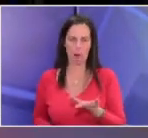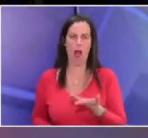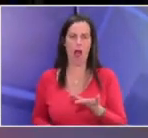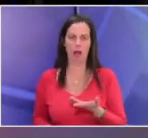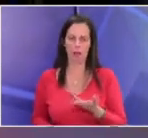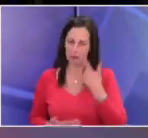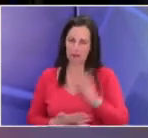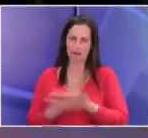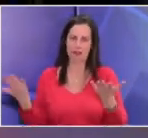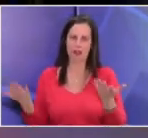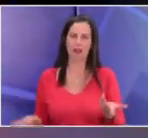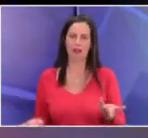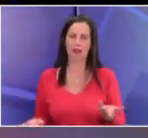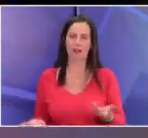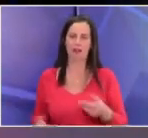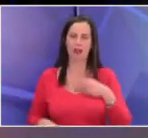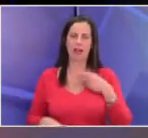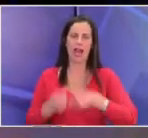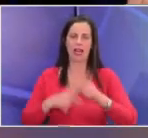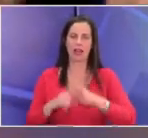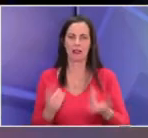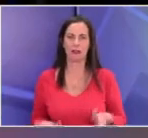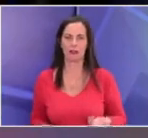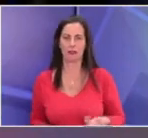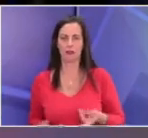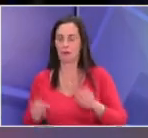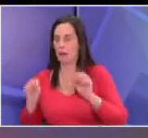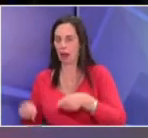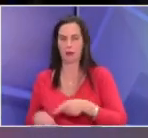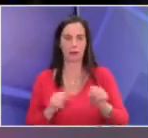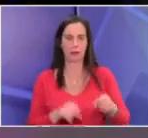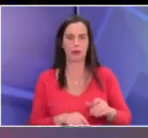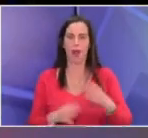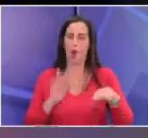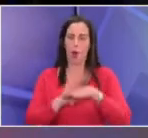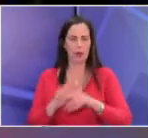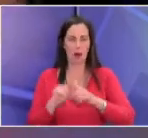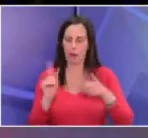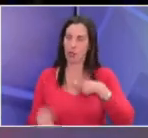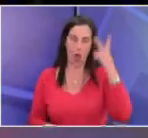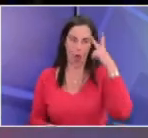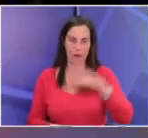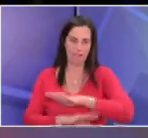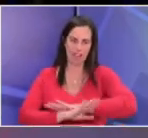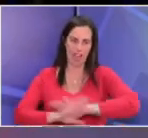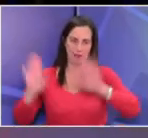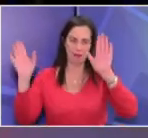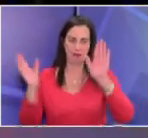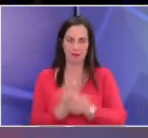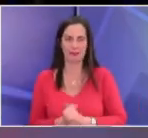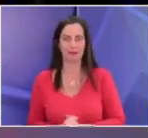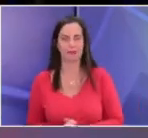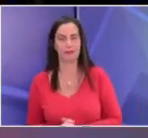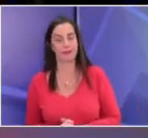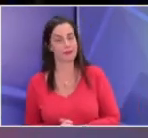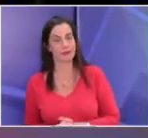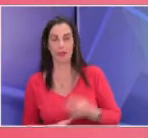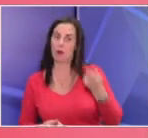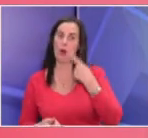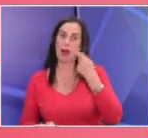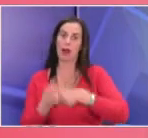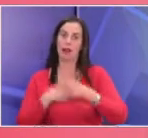לומדים, אני משלם חבילות עליו בחינוך. אנחנו שמים כסף, לא לכולם יש כסף. אולי חוק חינוך חינם, זה הפרטי הכי גדול. חינוך